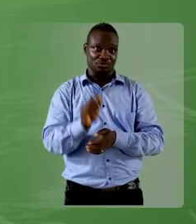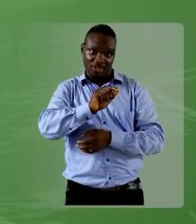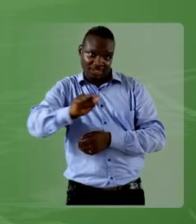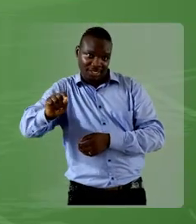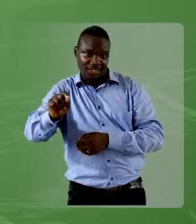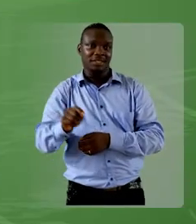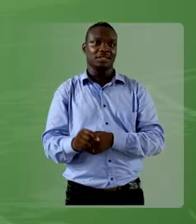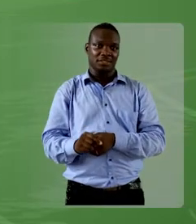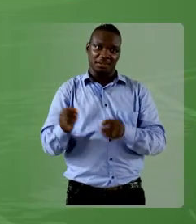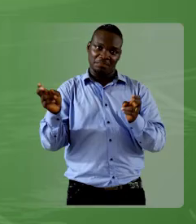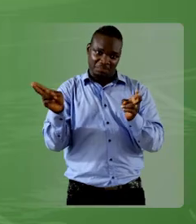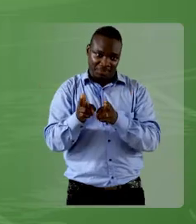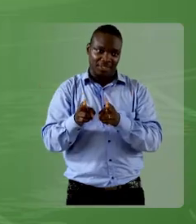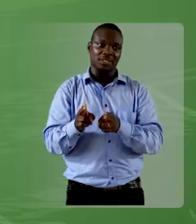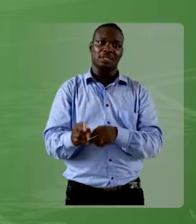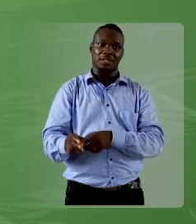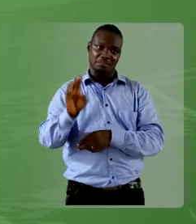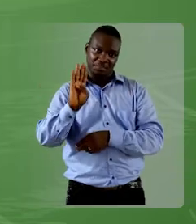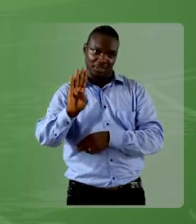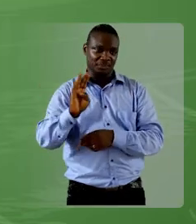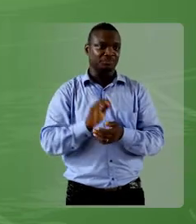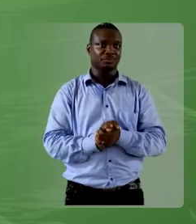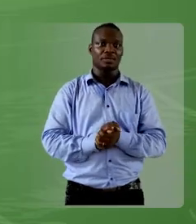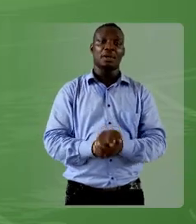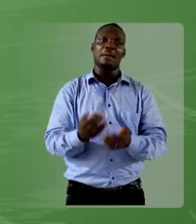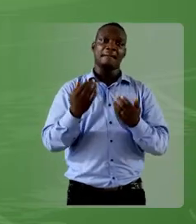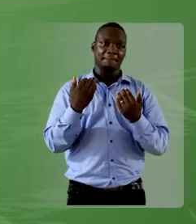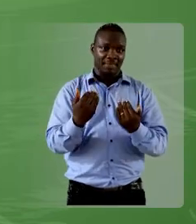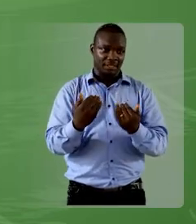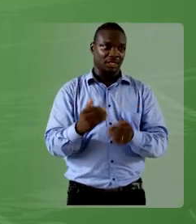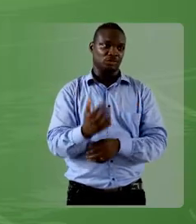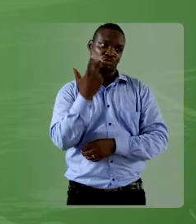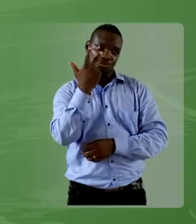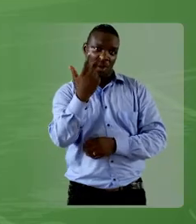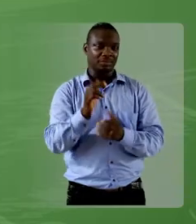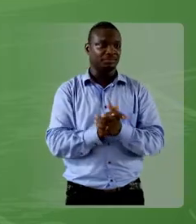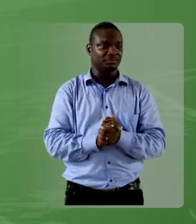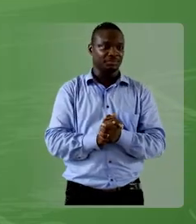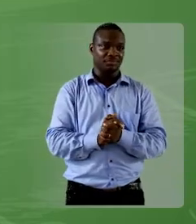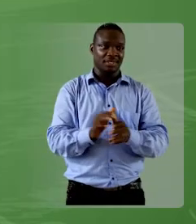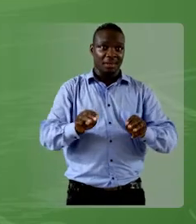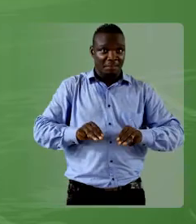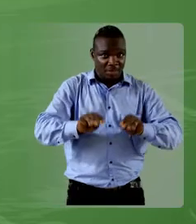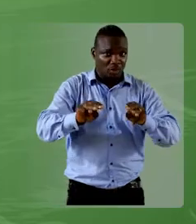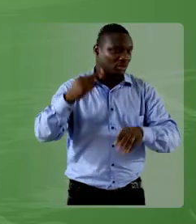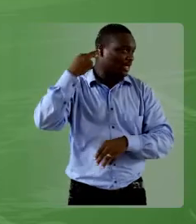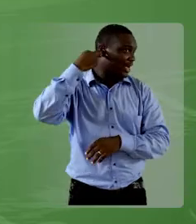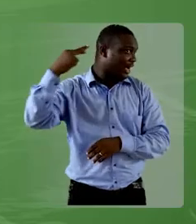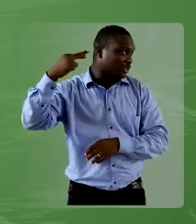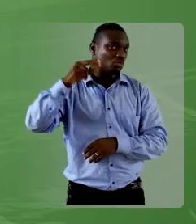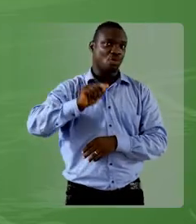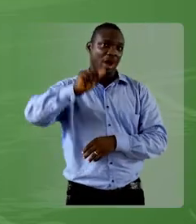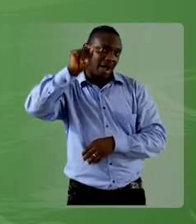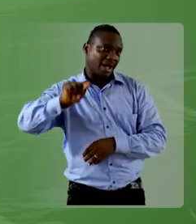au petit b. C'est donc une méthode directe. En petit 3, nous avons la